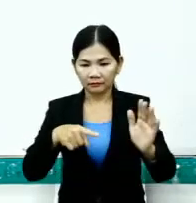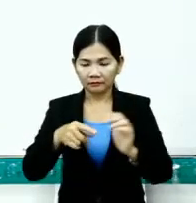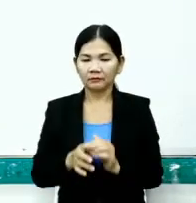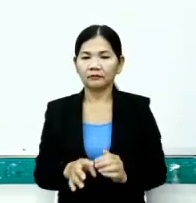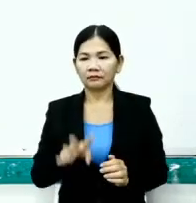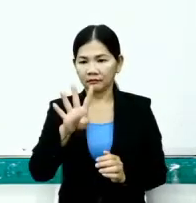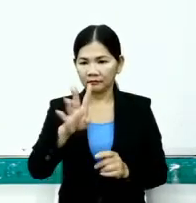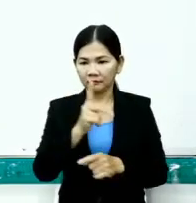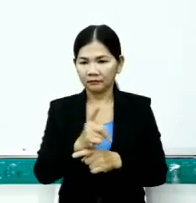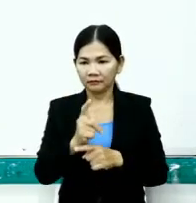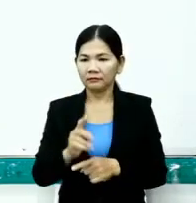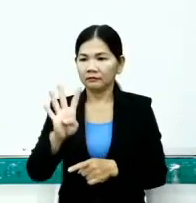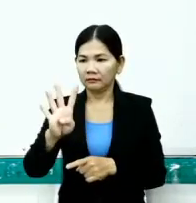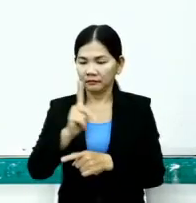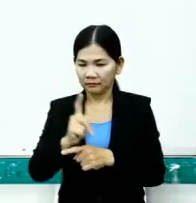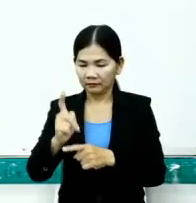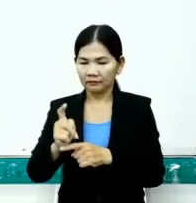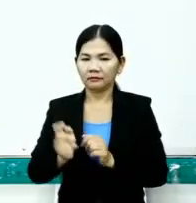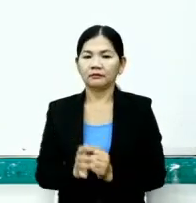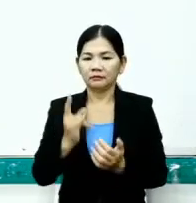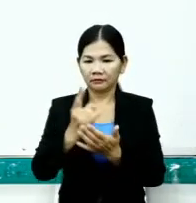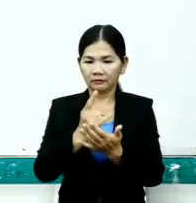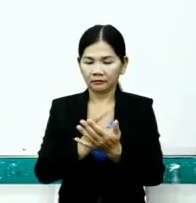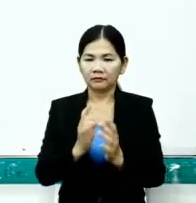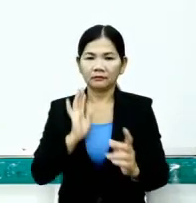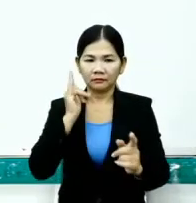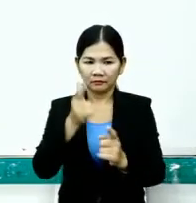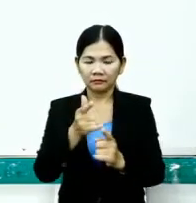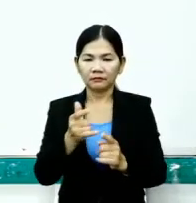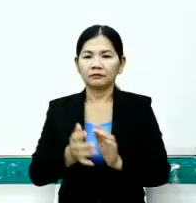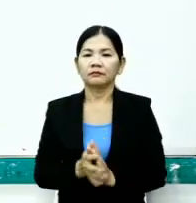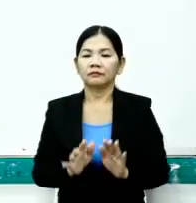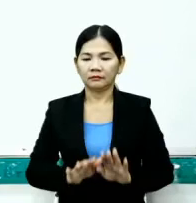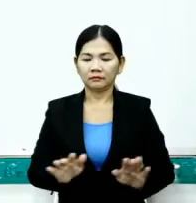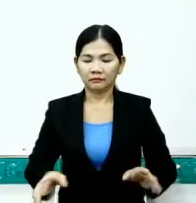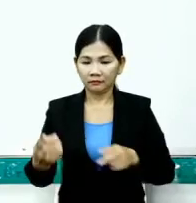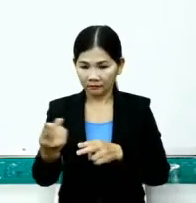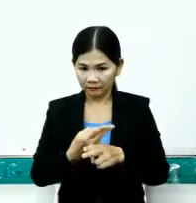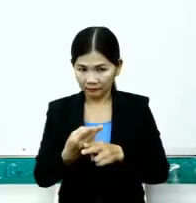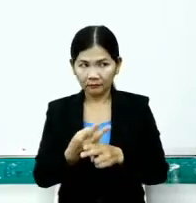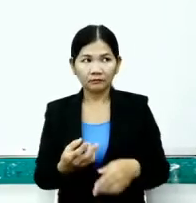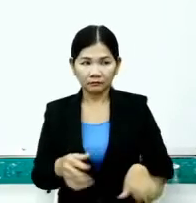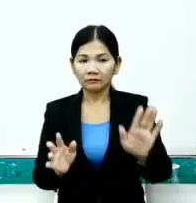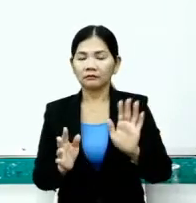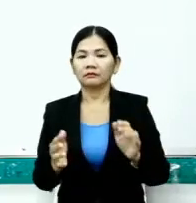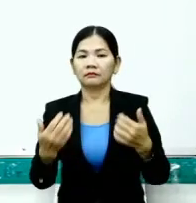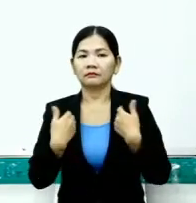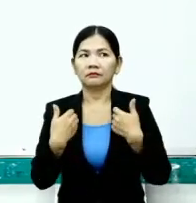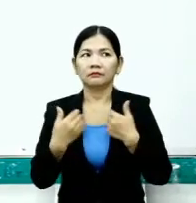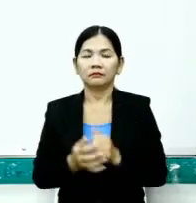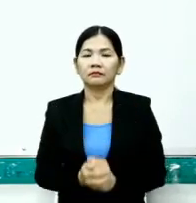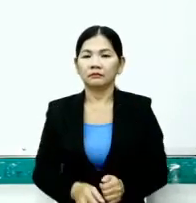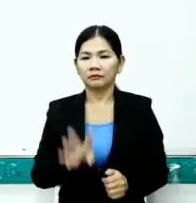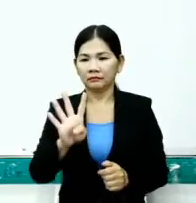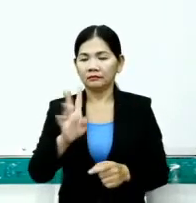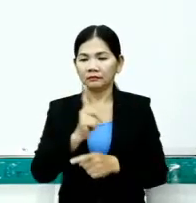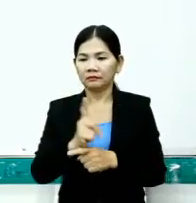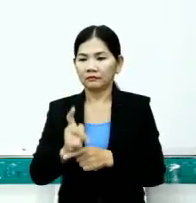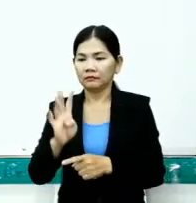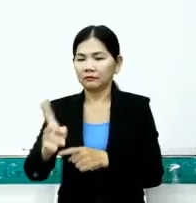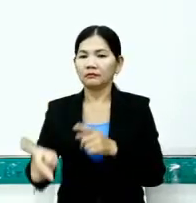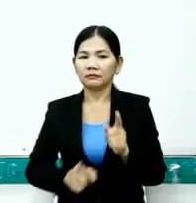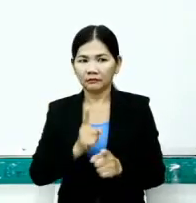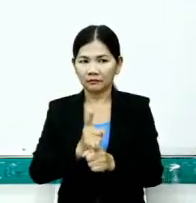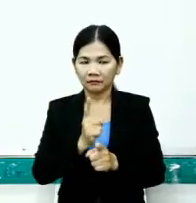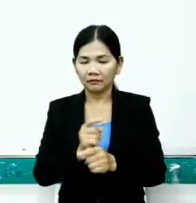Cha buôn tung nâng buôn tung. Cha mê rin ní mình cô bùm nào ở khôn át nô vọt ca bàn xe màn phọt đó. Buôn tung nâng buôn tung bàn